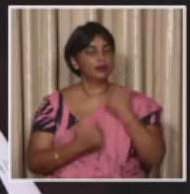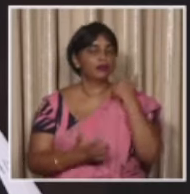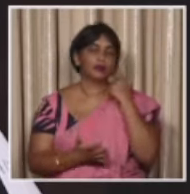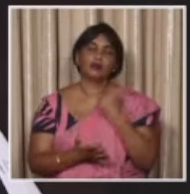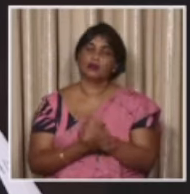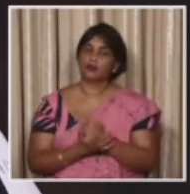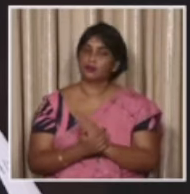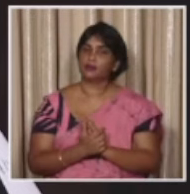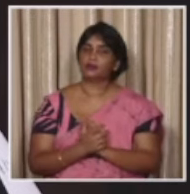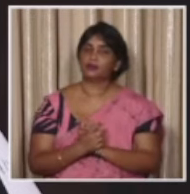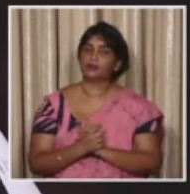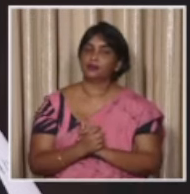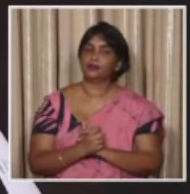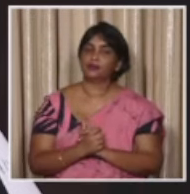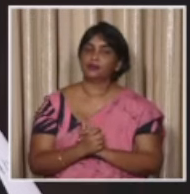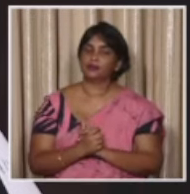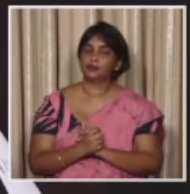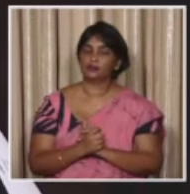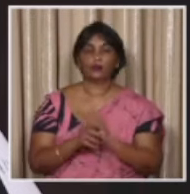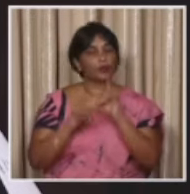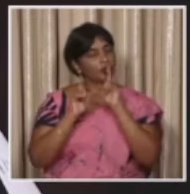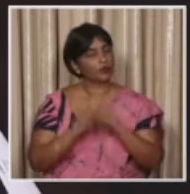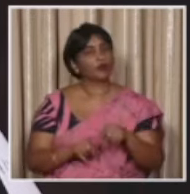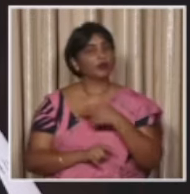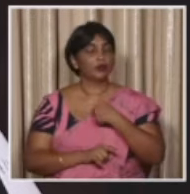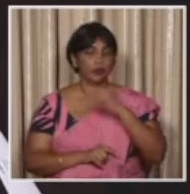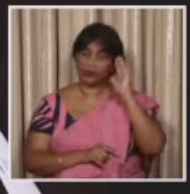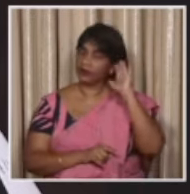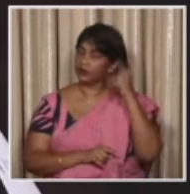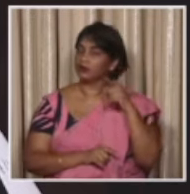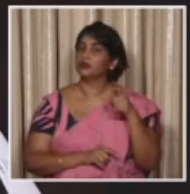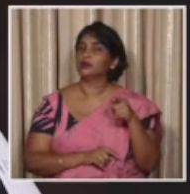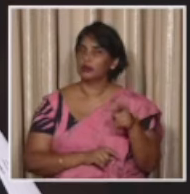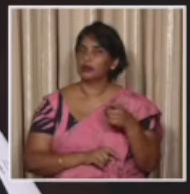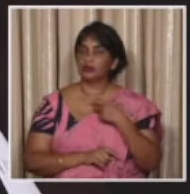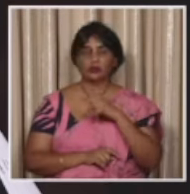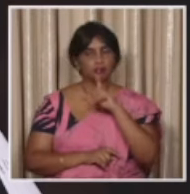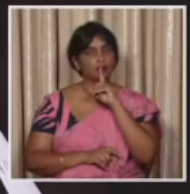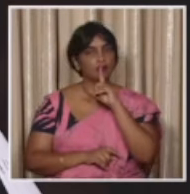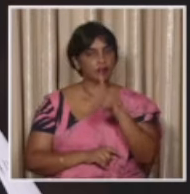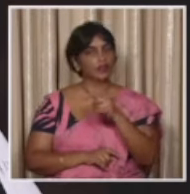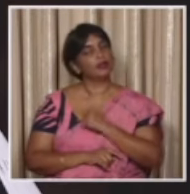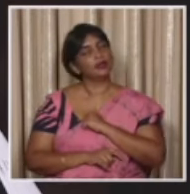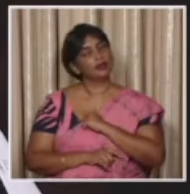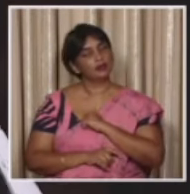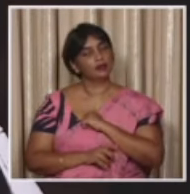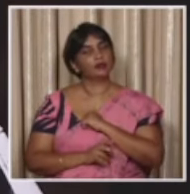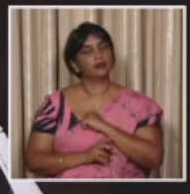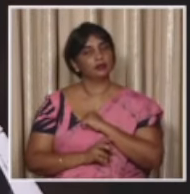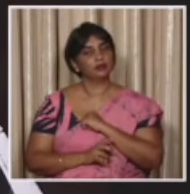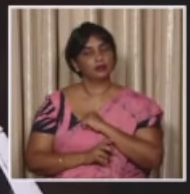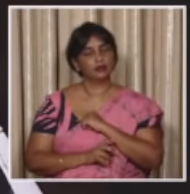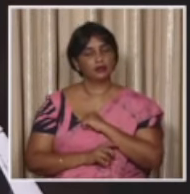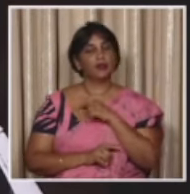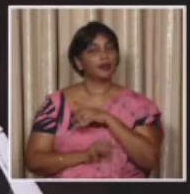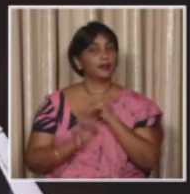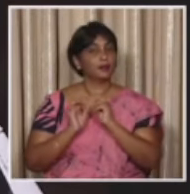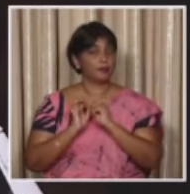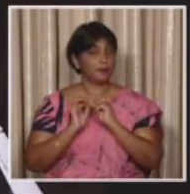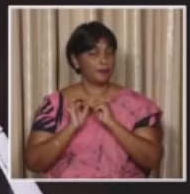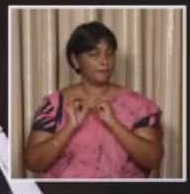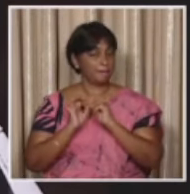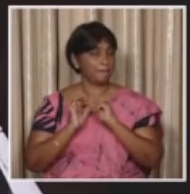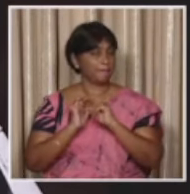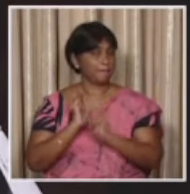කාර්යයක් කියලා. ඒ වගේම විශේෂයෙන්ම මම සඳහන් කරන්නට කැමති මේ පනත හරහා